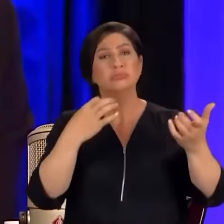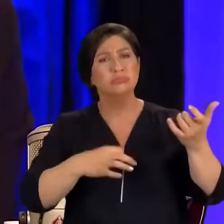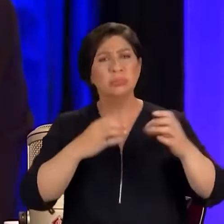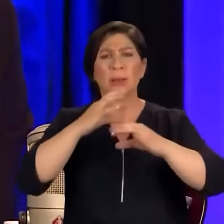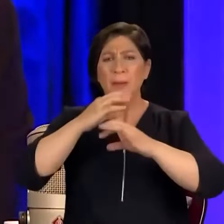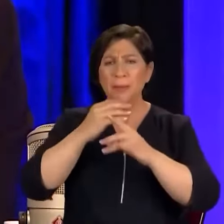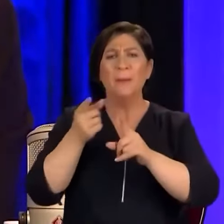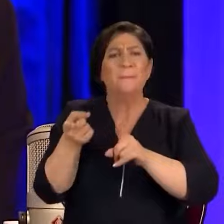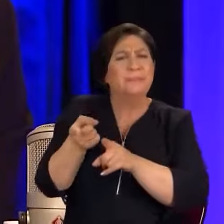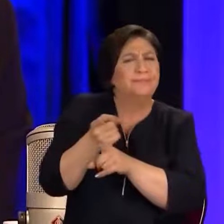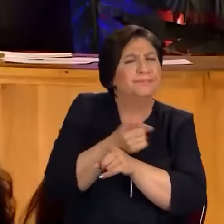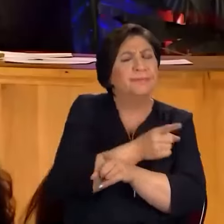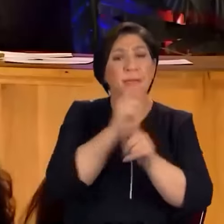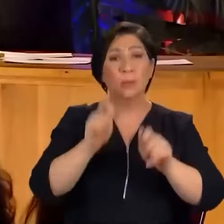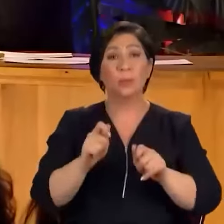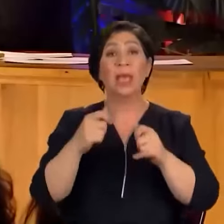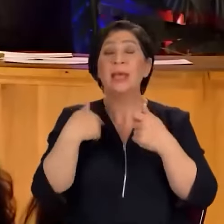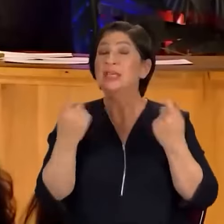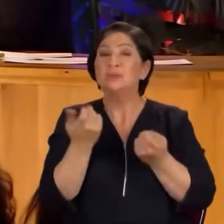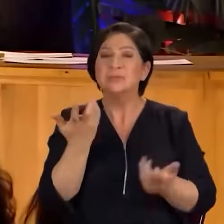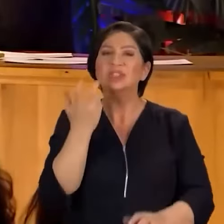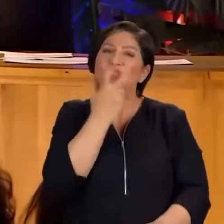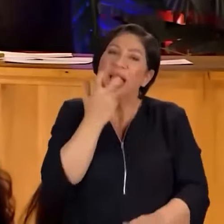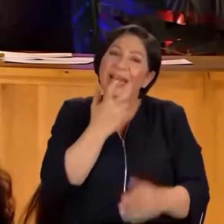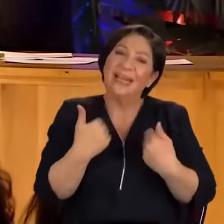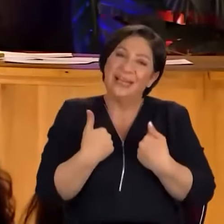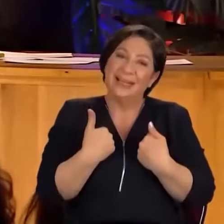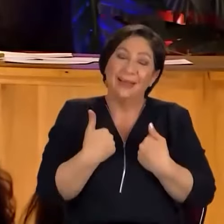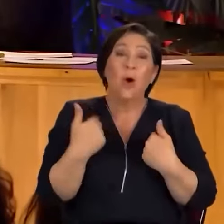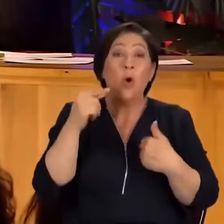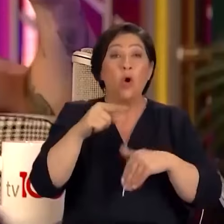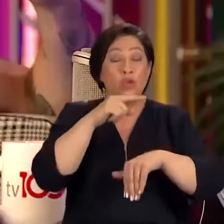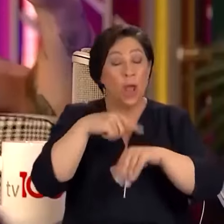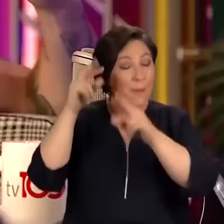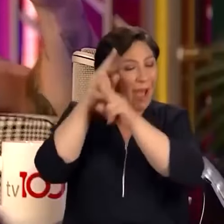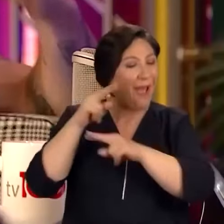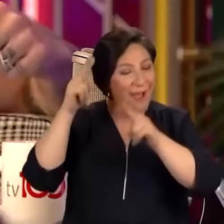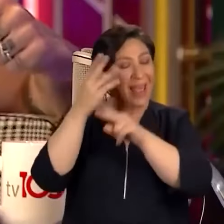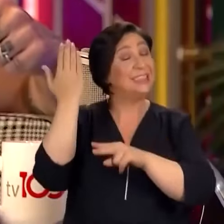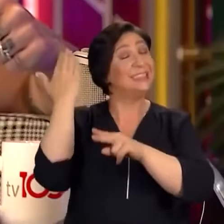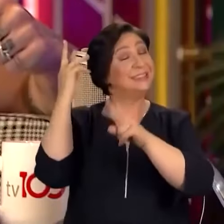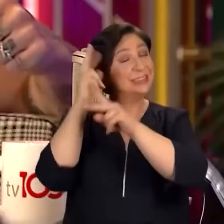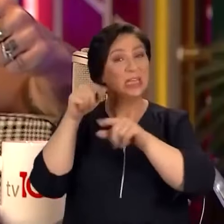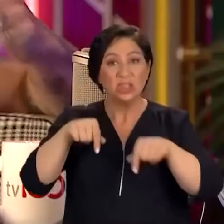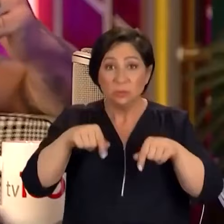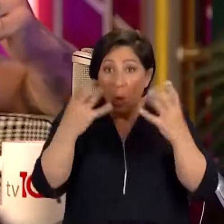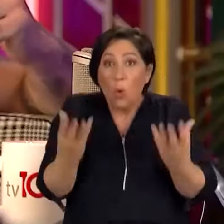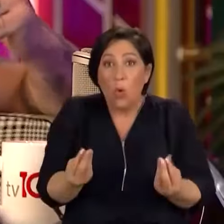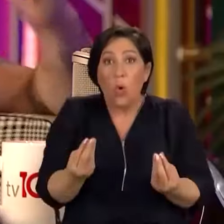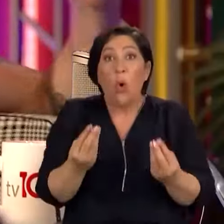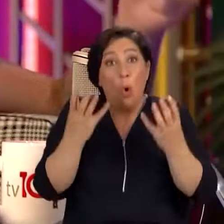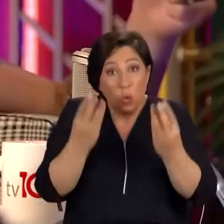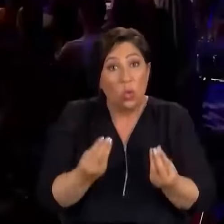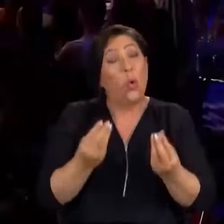çalabiliyorum. Naçizane işim şarkı söylemek. Dolayısıyla o dönem kurduğum hayalleri şu an yerine getirebiliyorum. Ne